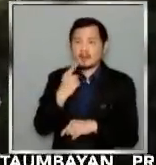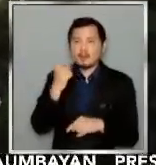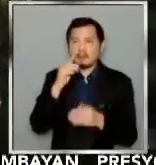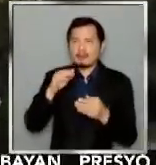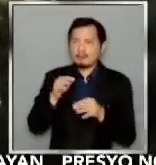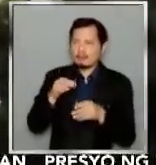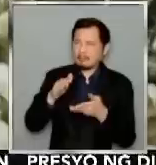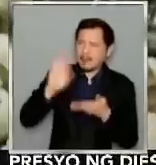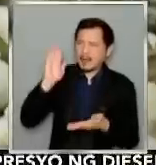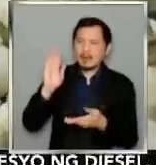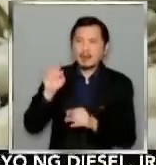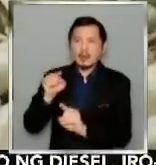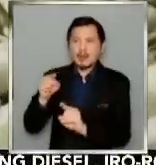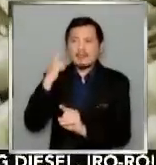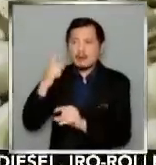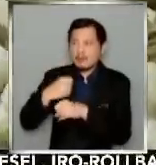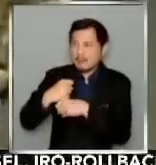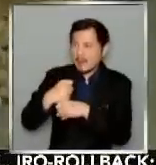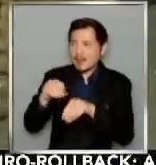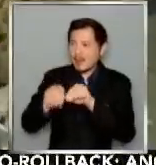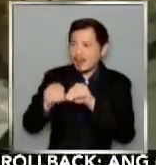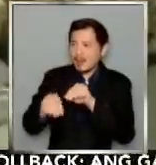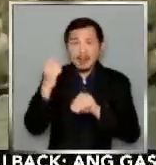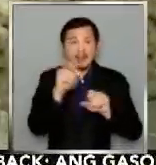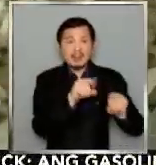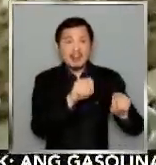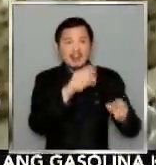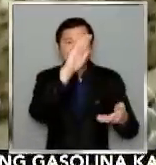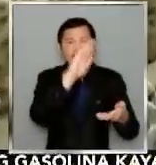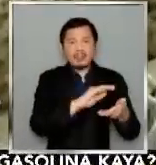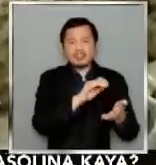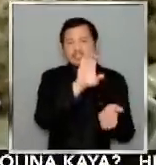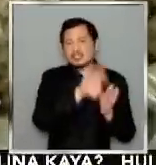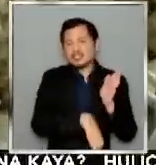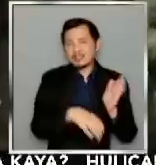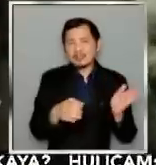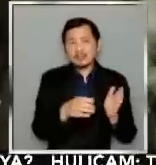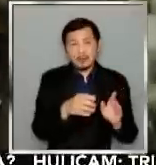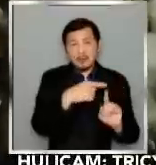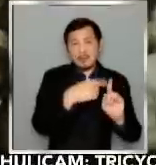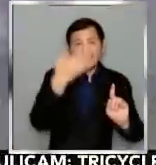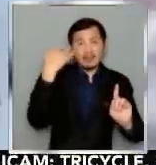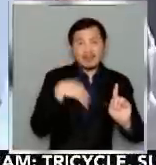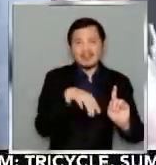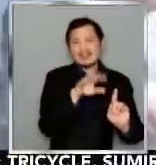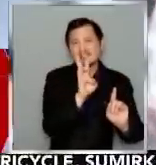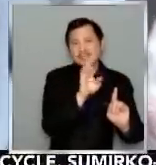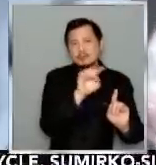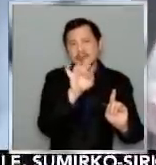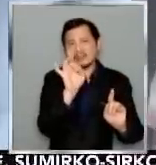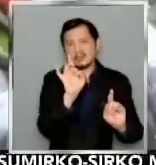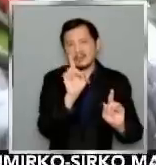binenta, mababa lang ang presyo. Gaya nung isang buwan na 60 to 80 pesos ang kilo depende sa laki.